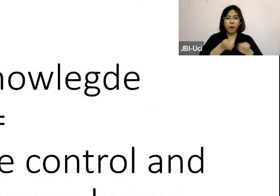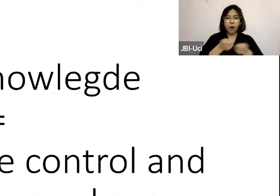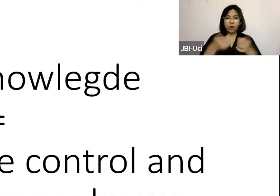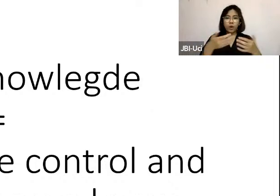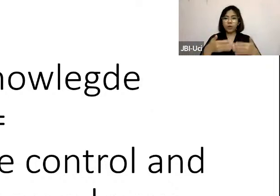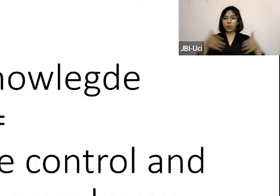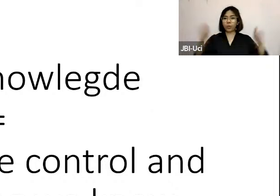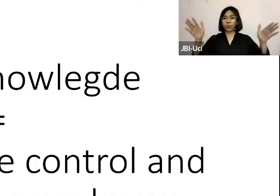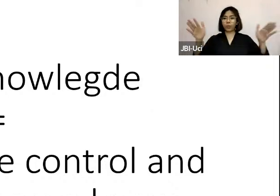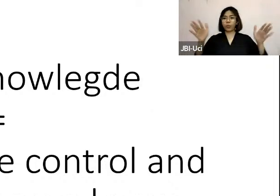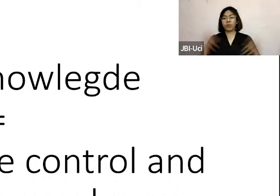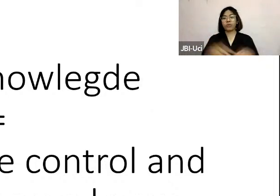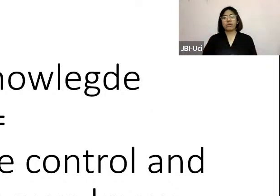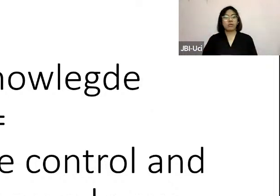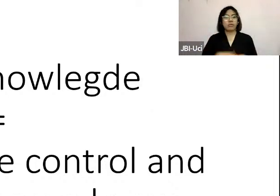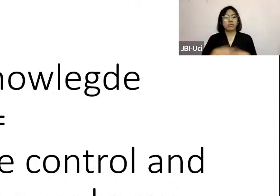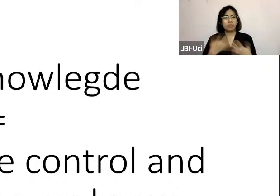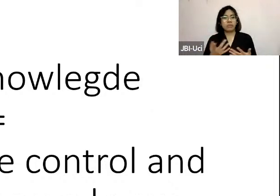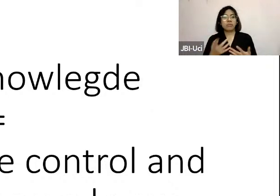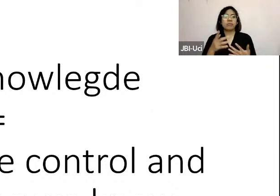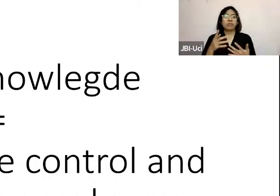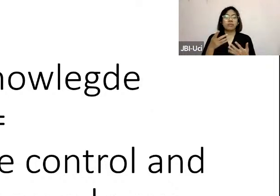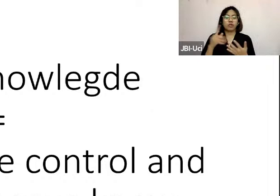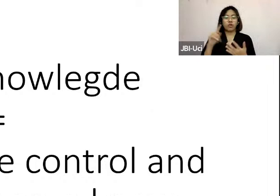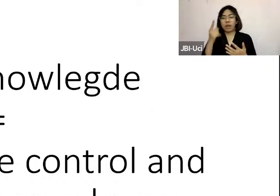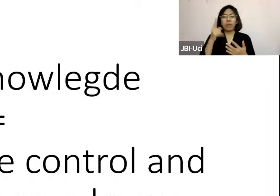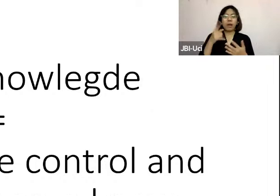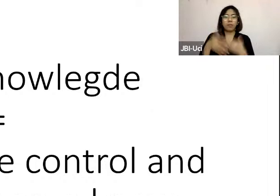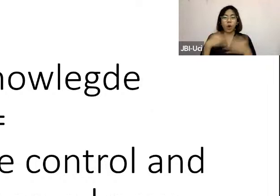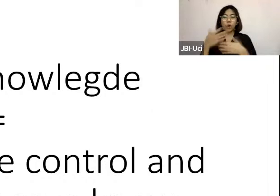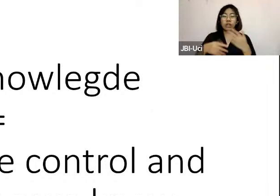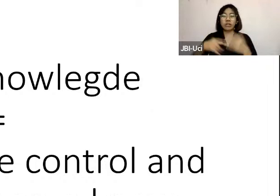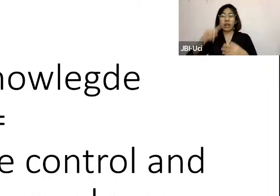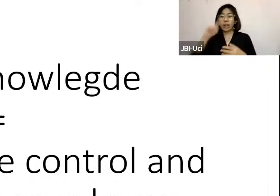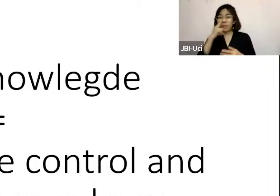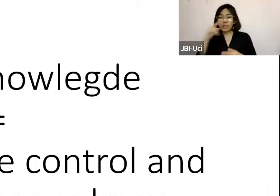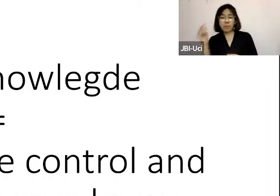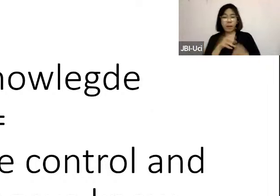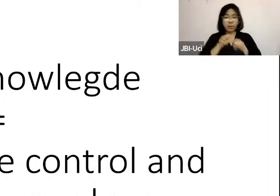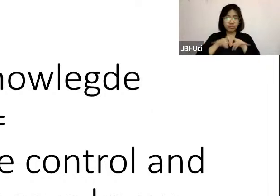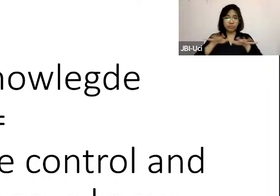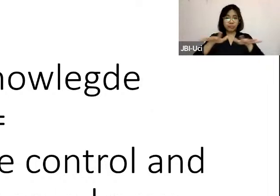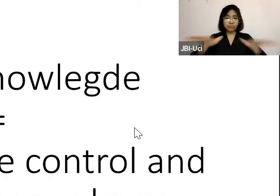dan pastinya aksara sinyal melalui ke Putri makasih selamat siang